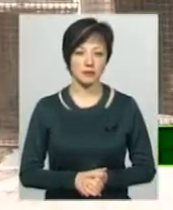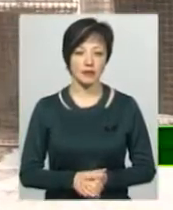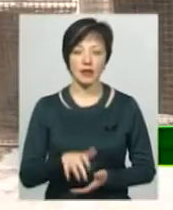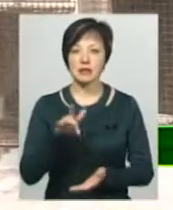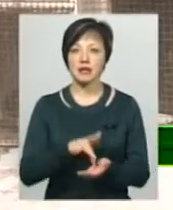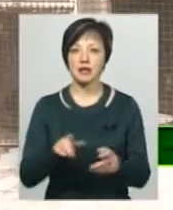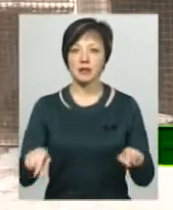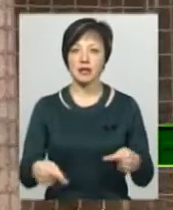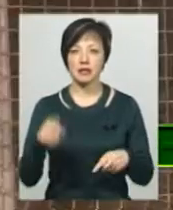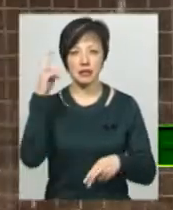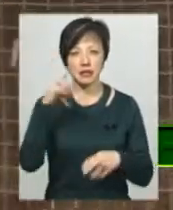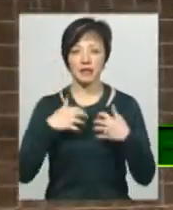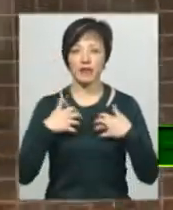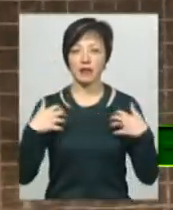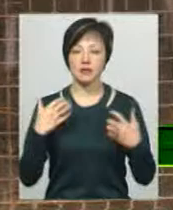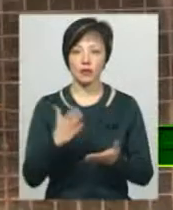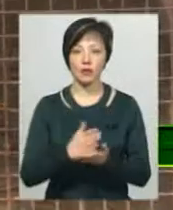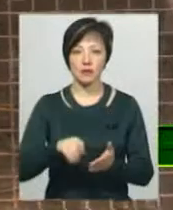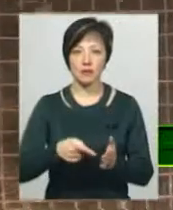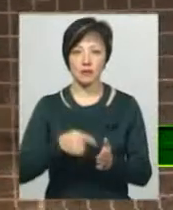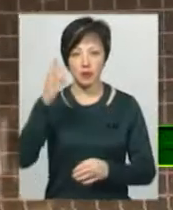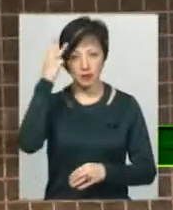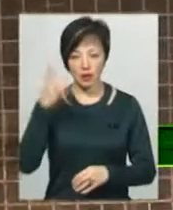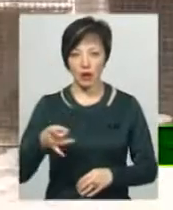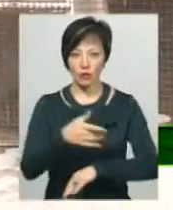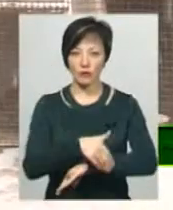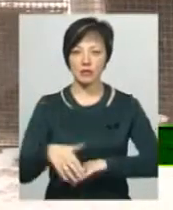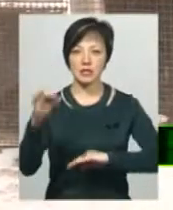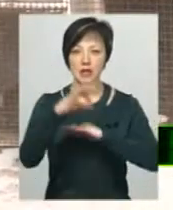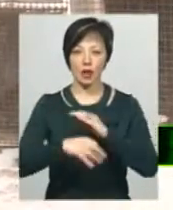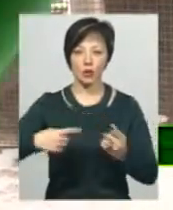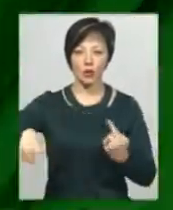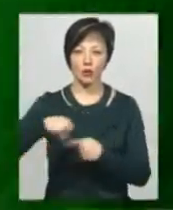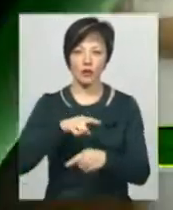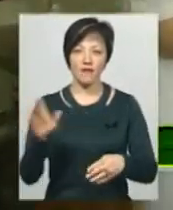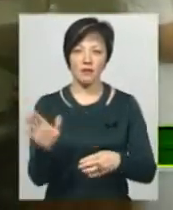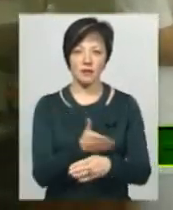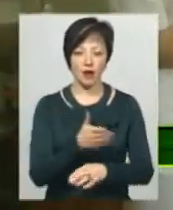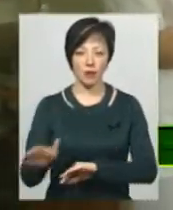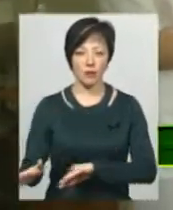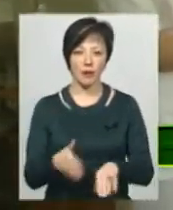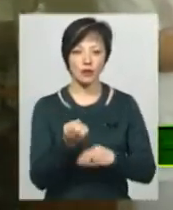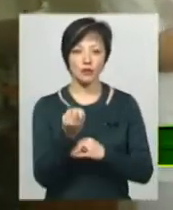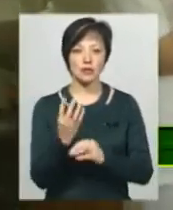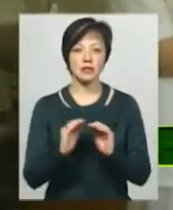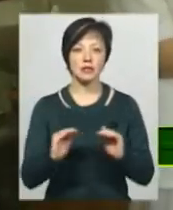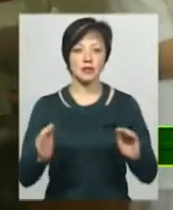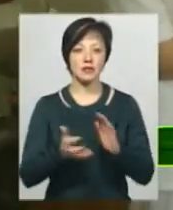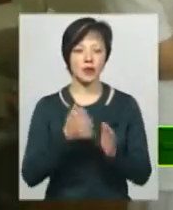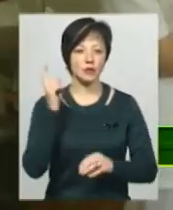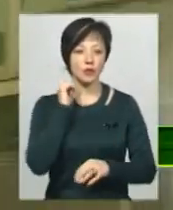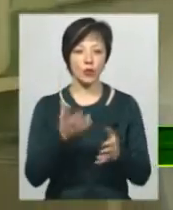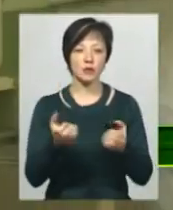Центр реабілітації диких тварин, який знаходиться в Хмельницькому в районі вулиці Західного Кружної, виселяють. 14 дітей із вадами